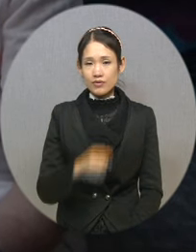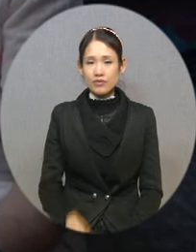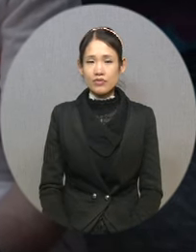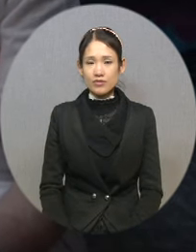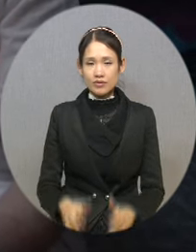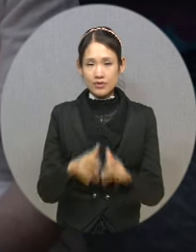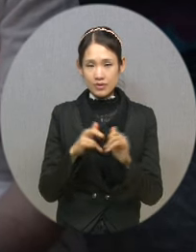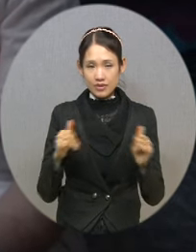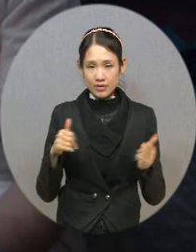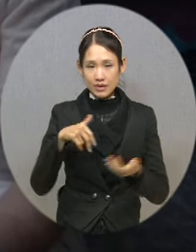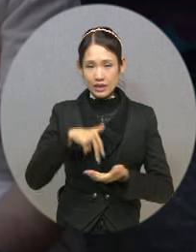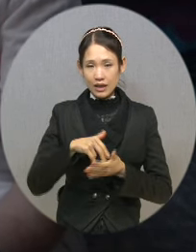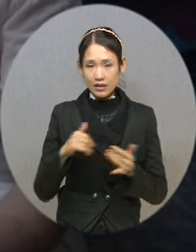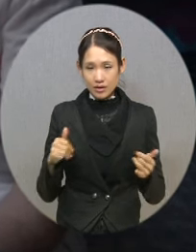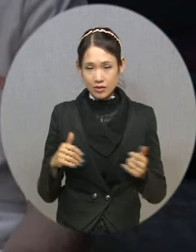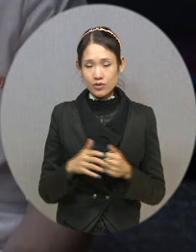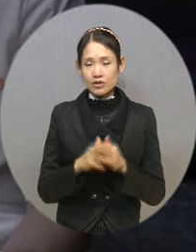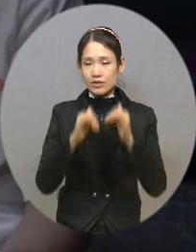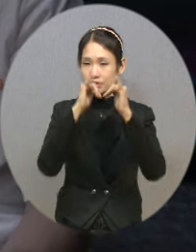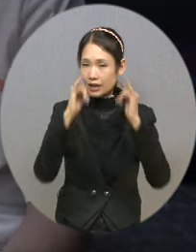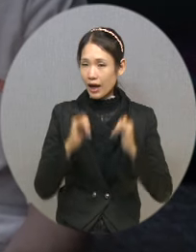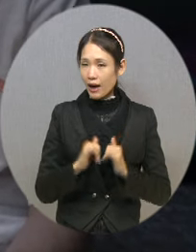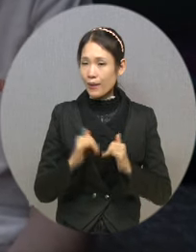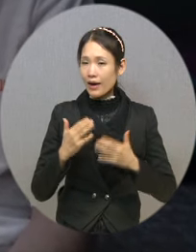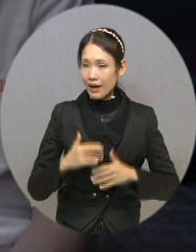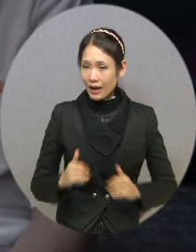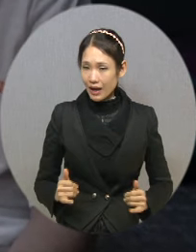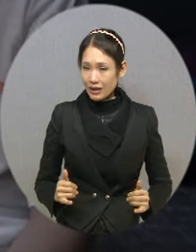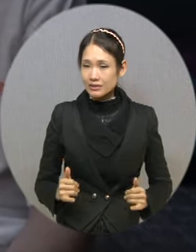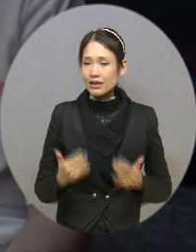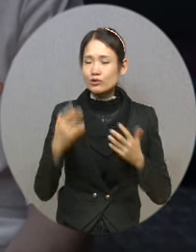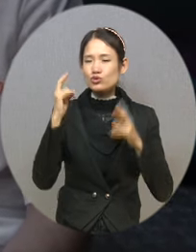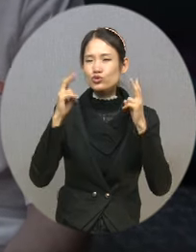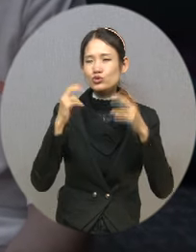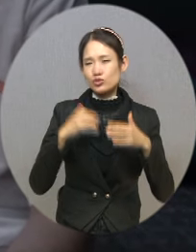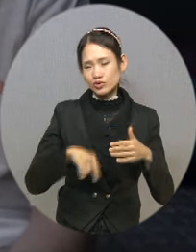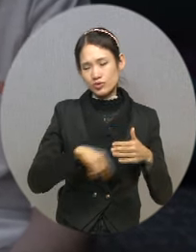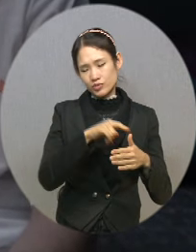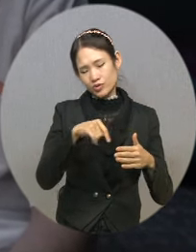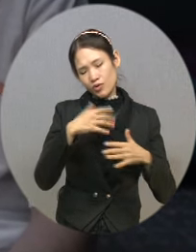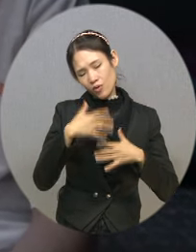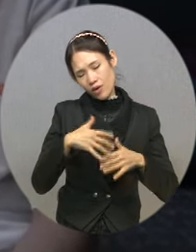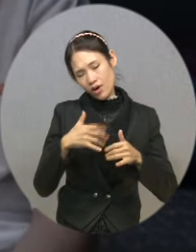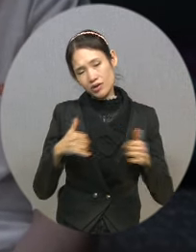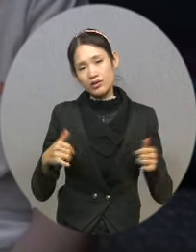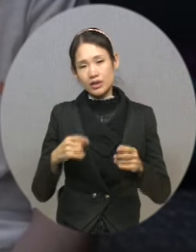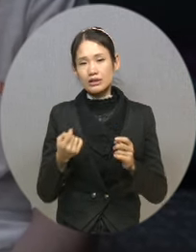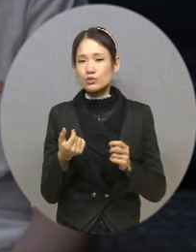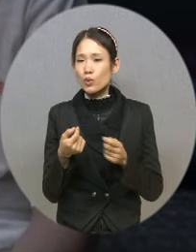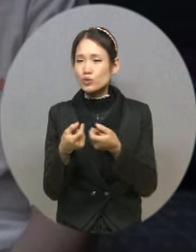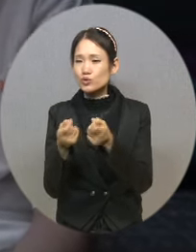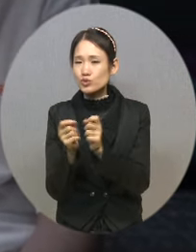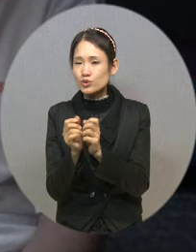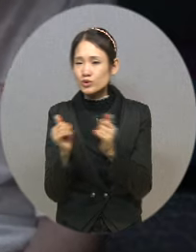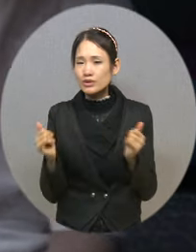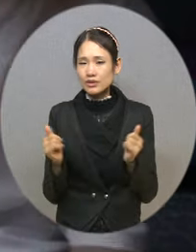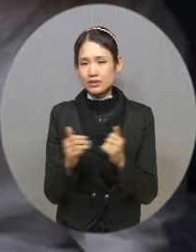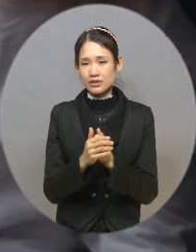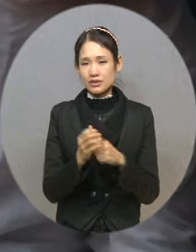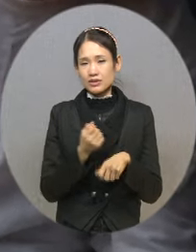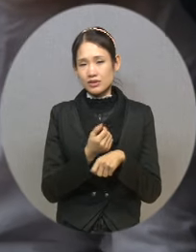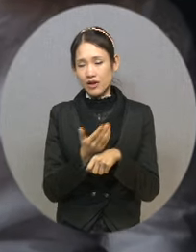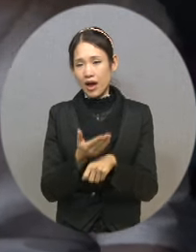장애인 당사자로서 사회적 약자, 취약계층, 소수자들의 입장에서 전달하는